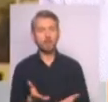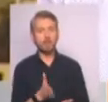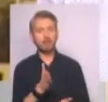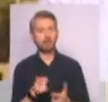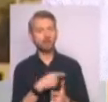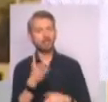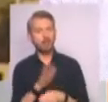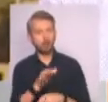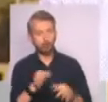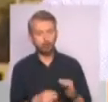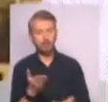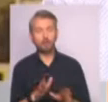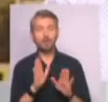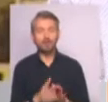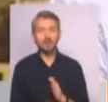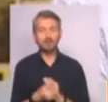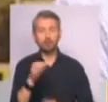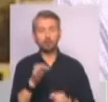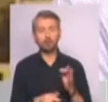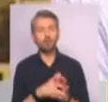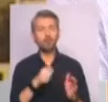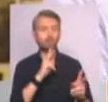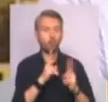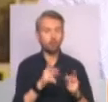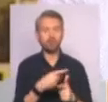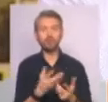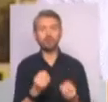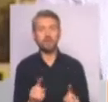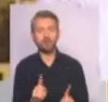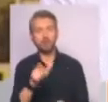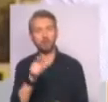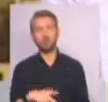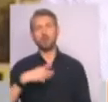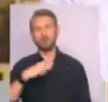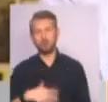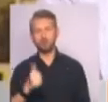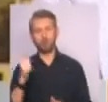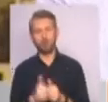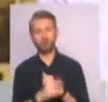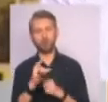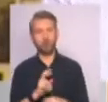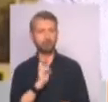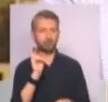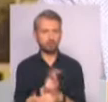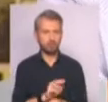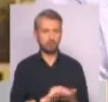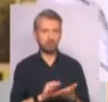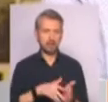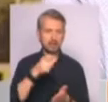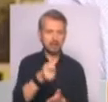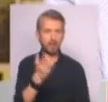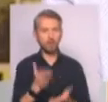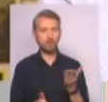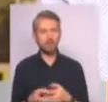суду. Якщо тільки з'являється судовий позов чи ще щось, людина змушена кожного разу йти туди, писати заяву, можливо, навіть